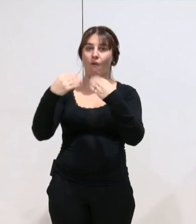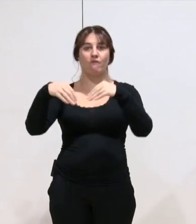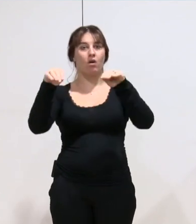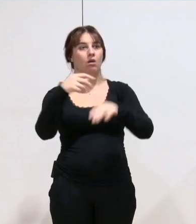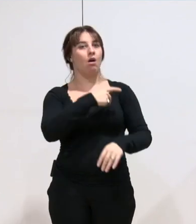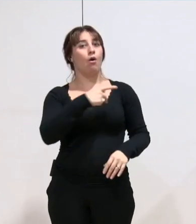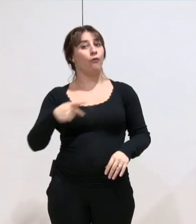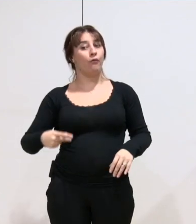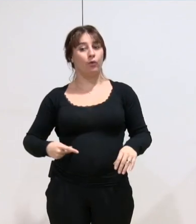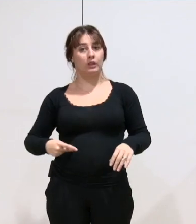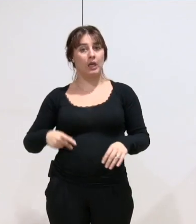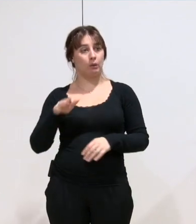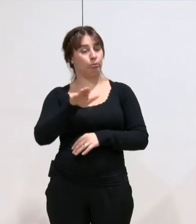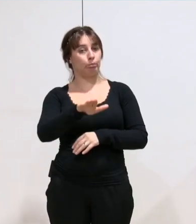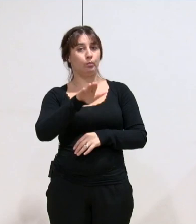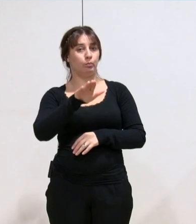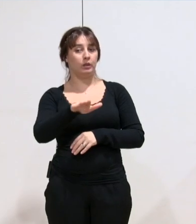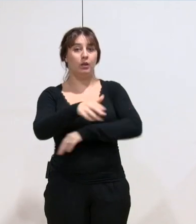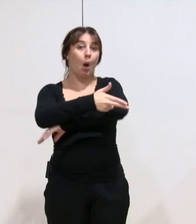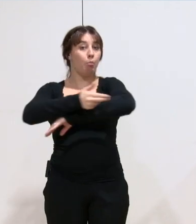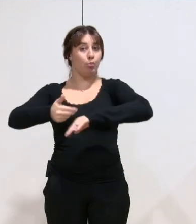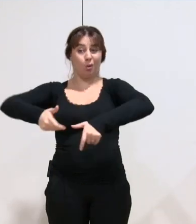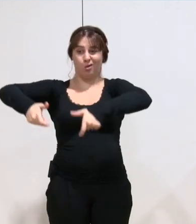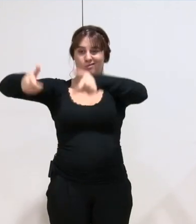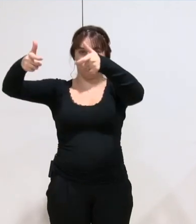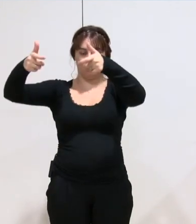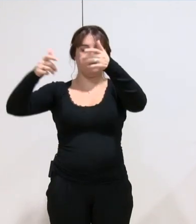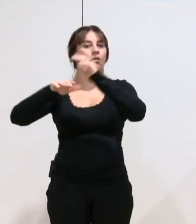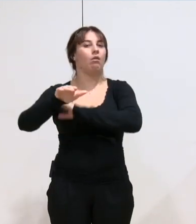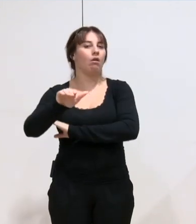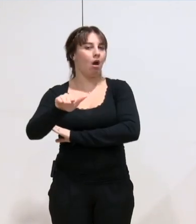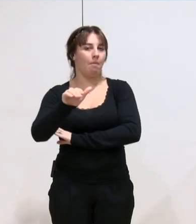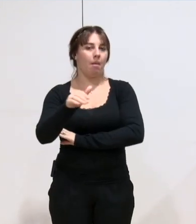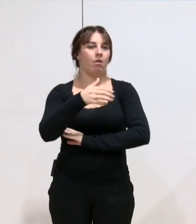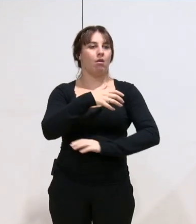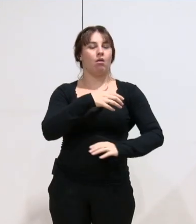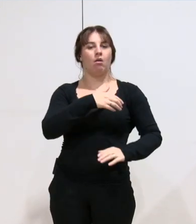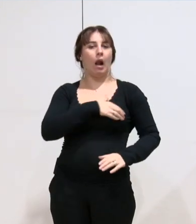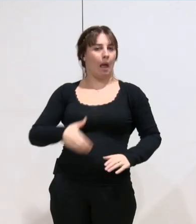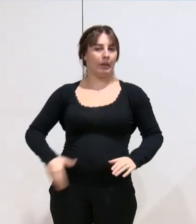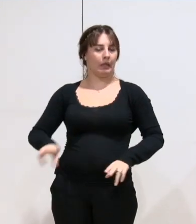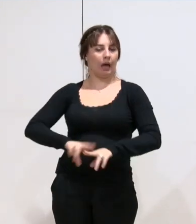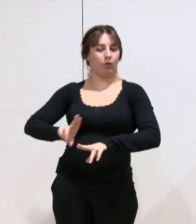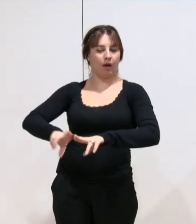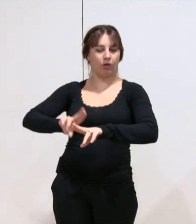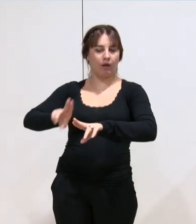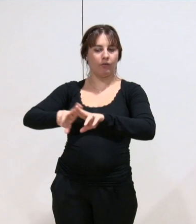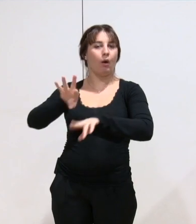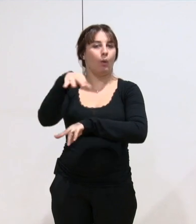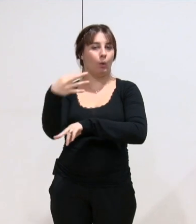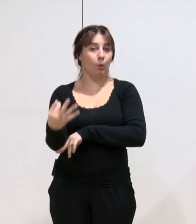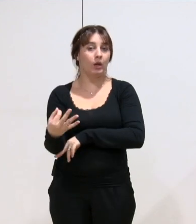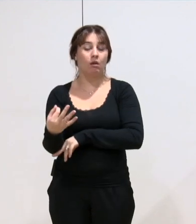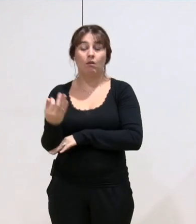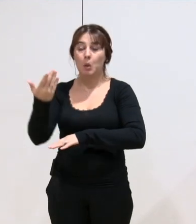foncier de bureaux à cet endroit-là, quand bien même la collectivité a fait des travaux qui ne sont pas en fait peut-être réutilisables